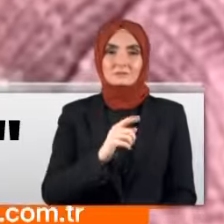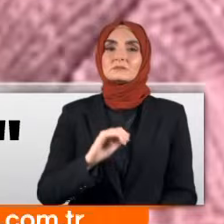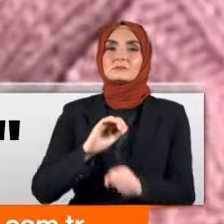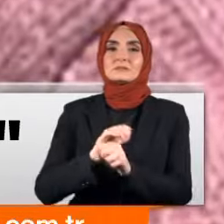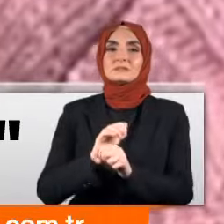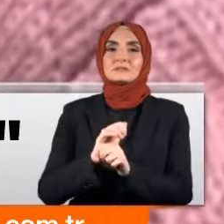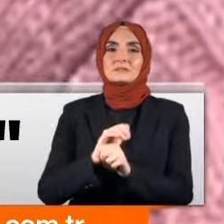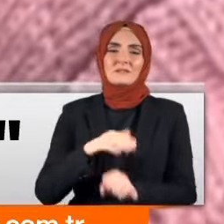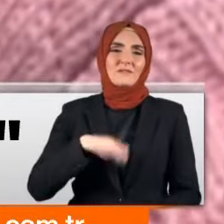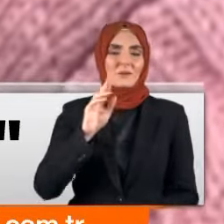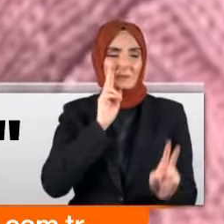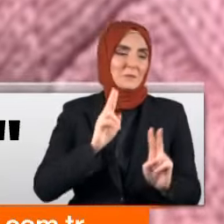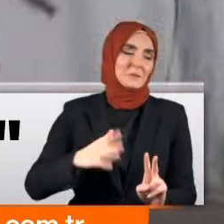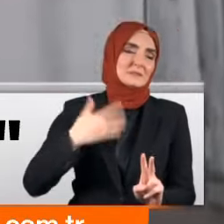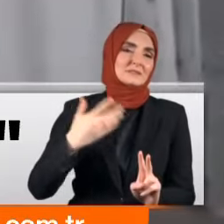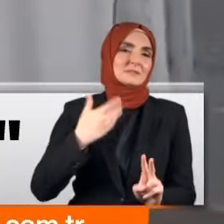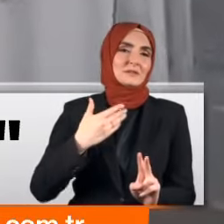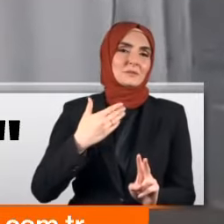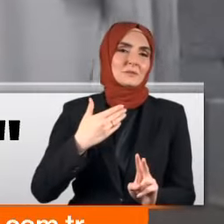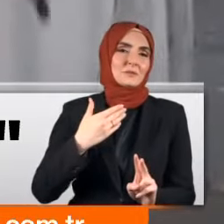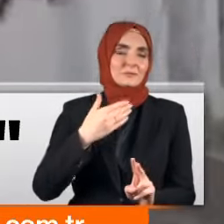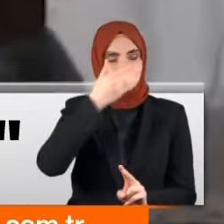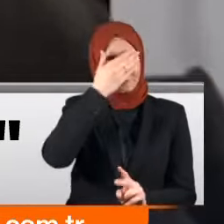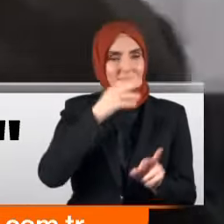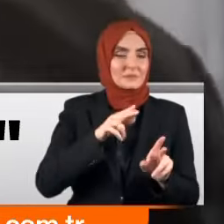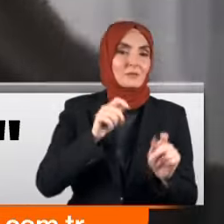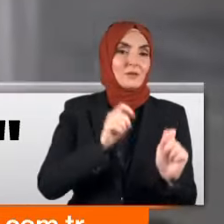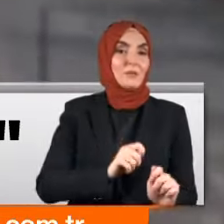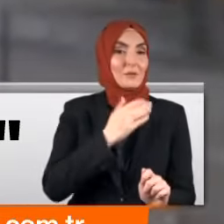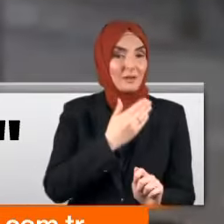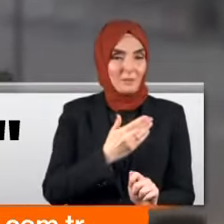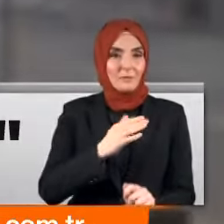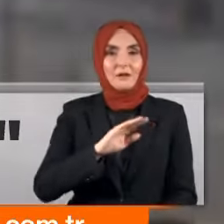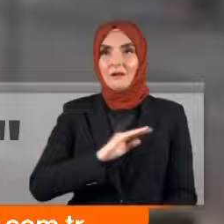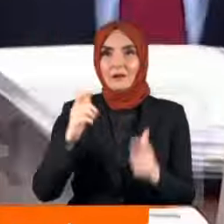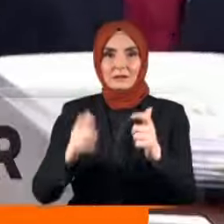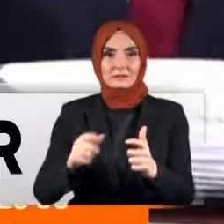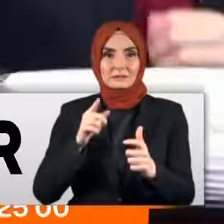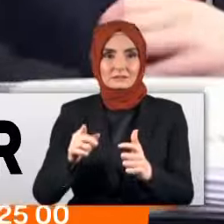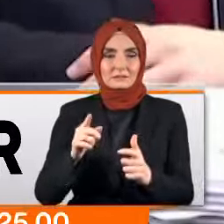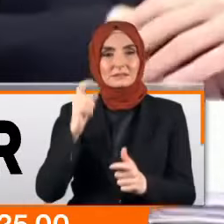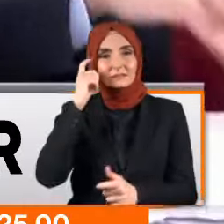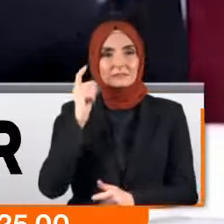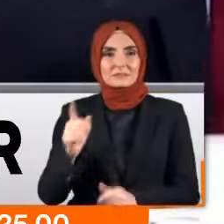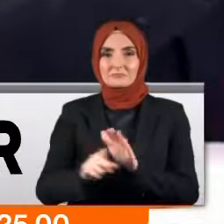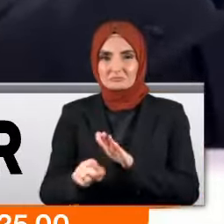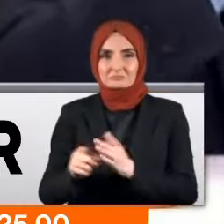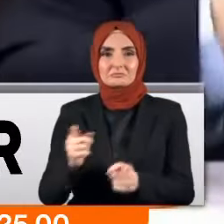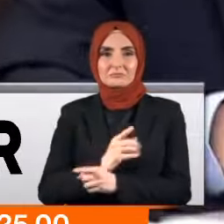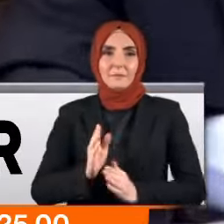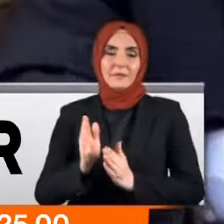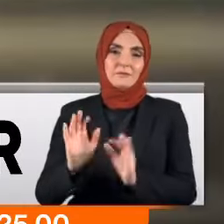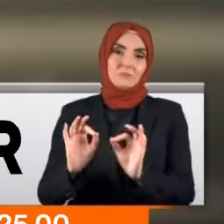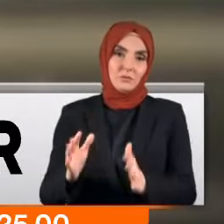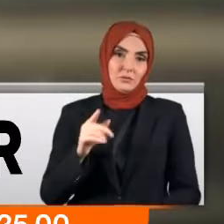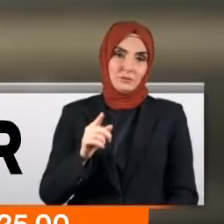başını çeviriyor ama Gazze'de soykırım hedefini adım adım işte böyle ilerliyor. Netanyahu ise hafta başında savaş kabinesini